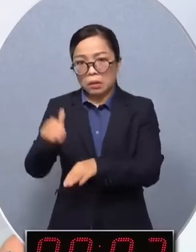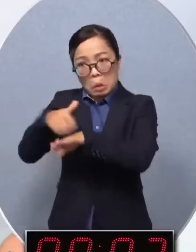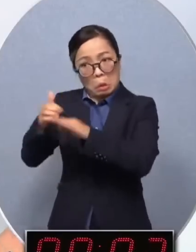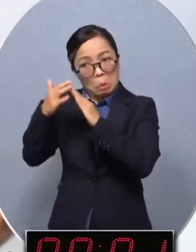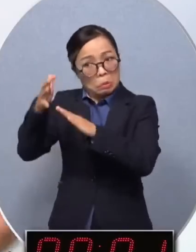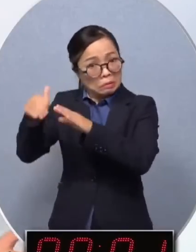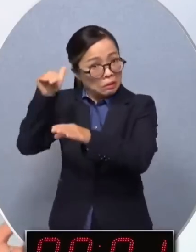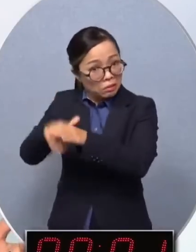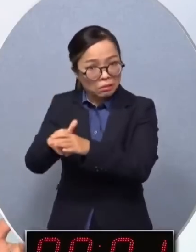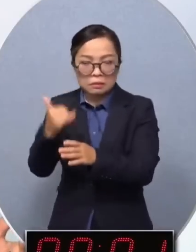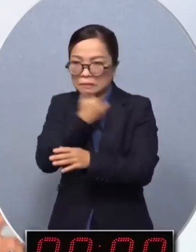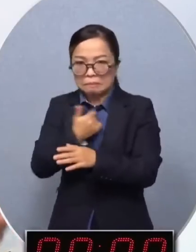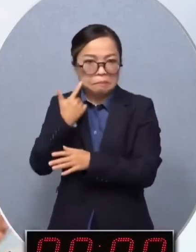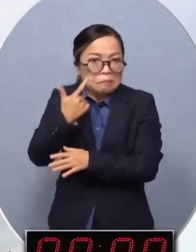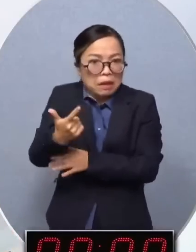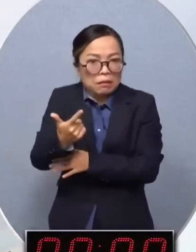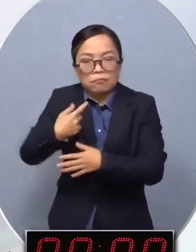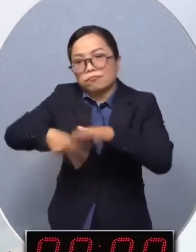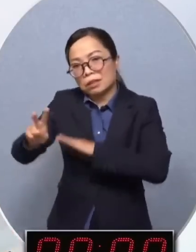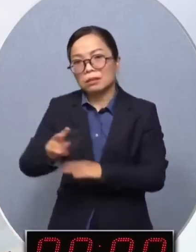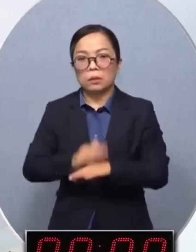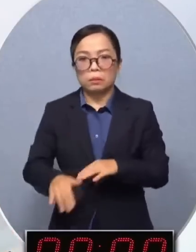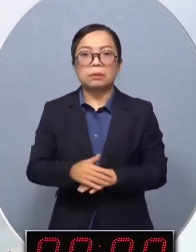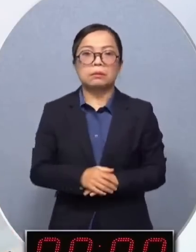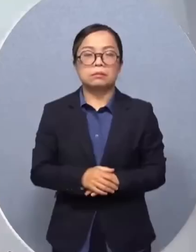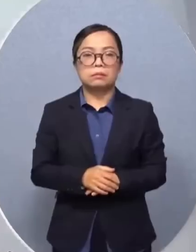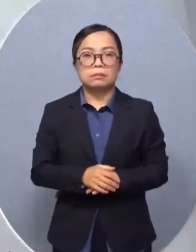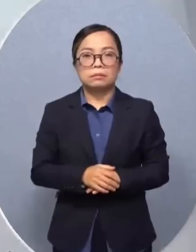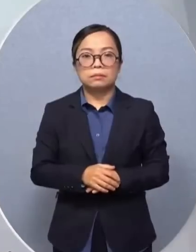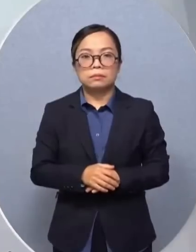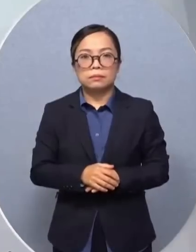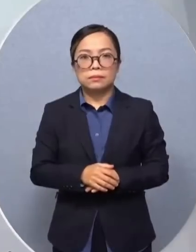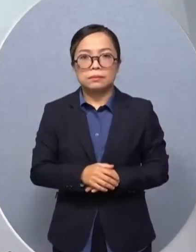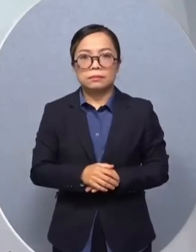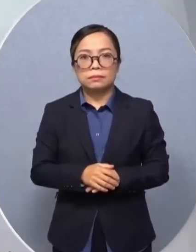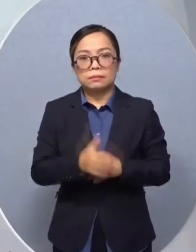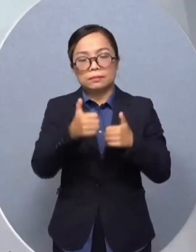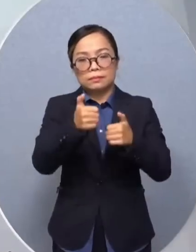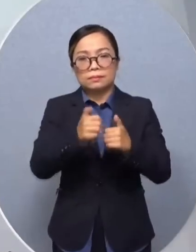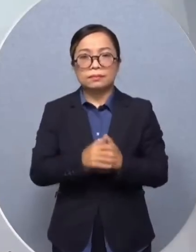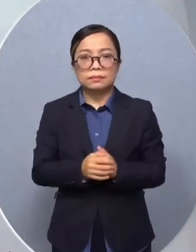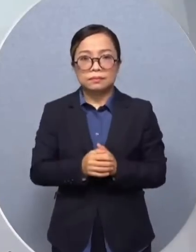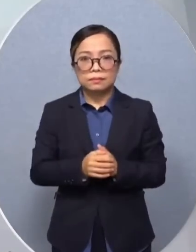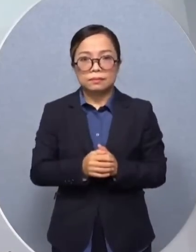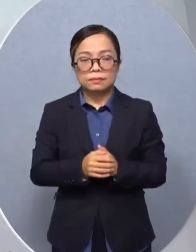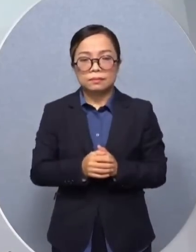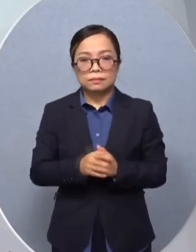友宜他半年就会绕跑去选总统。 谢